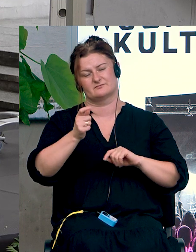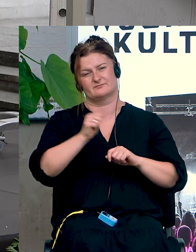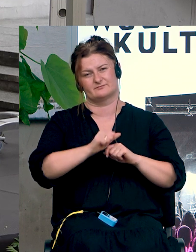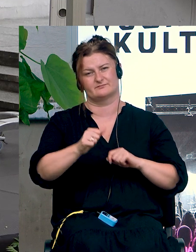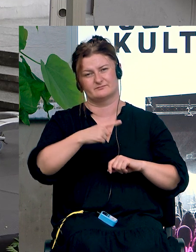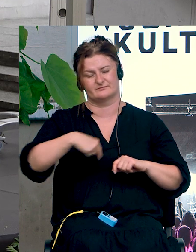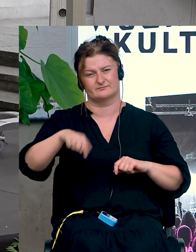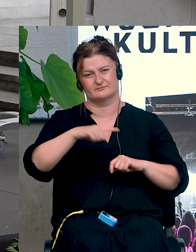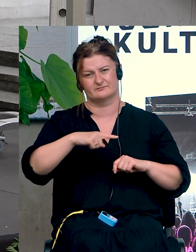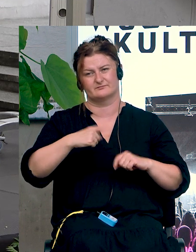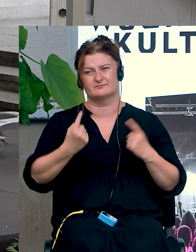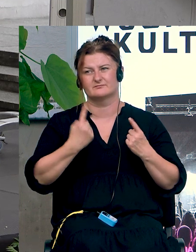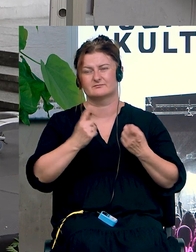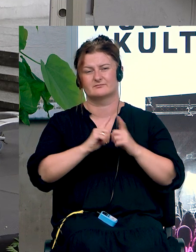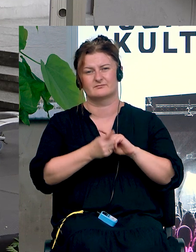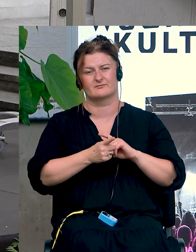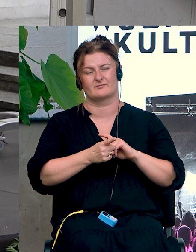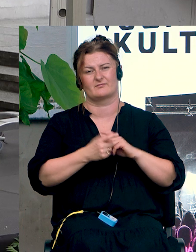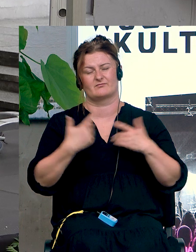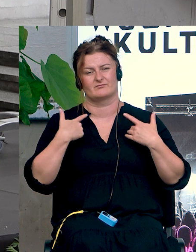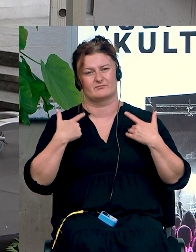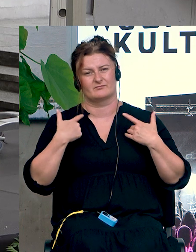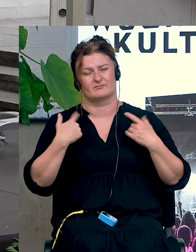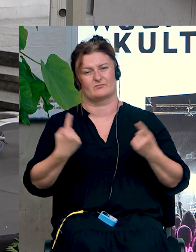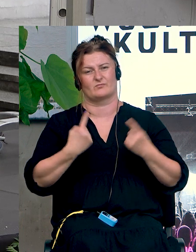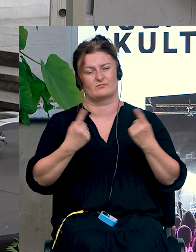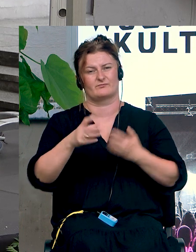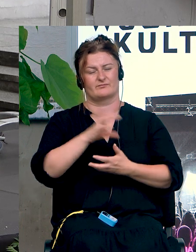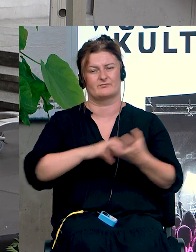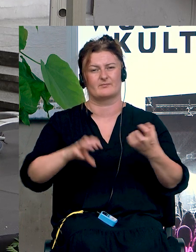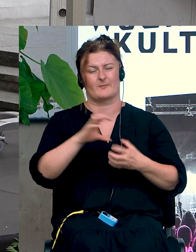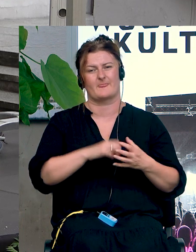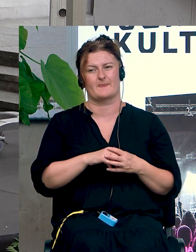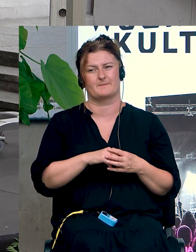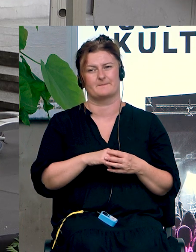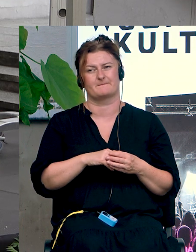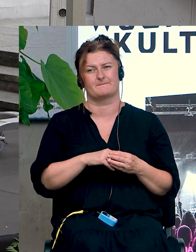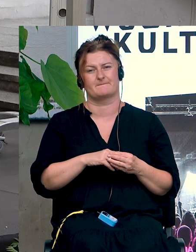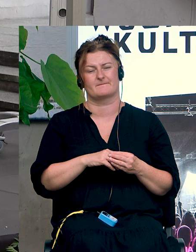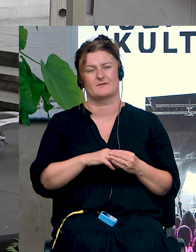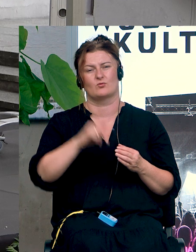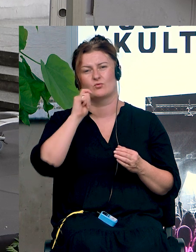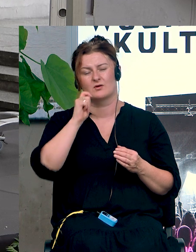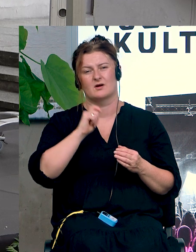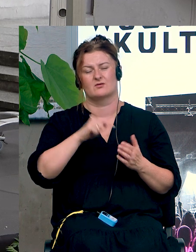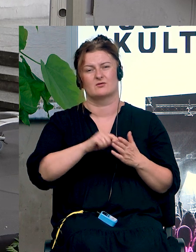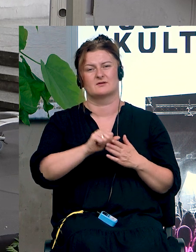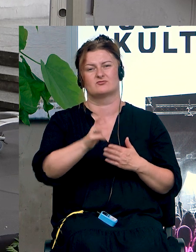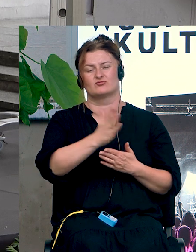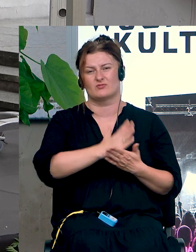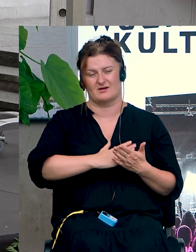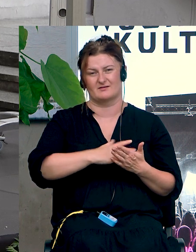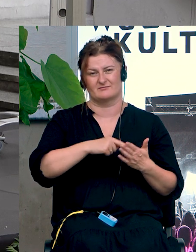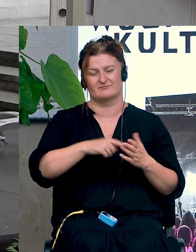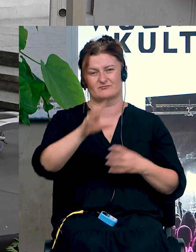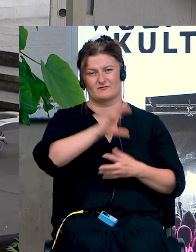як нас змінює життя і ситуація у світі, про Україну як частину цього світу. Зараз це дуже важко, тому